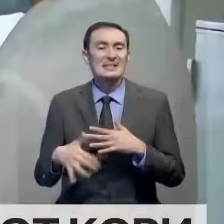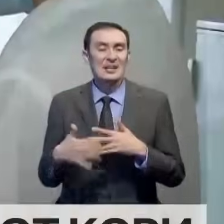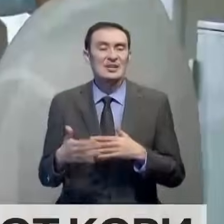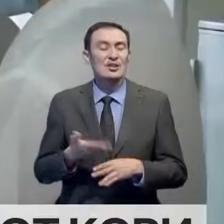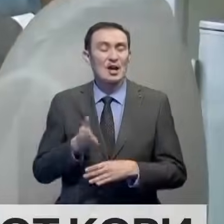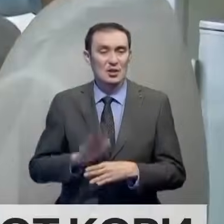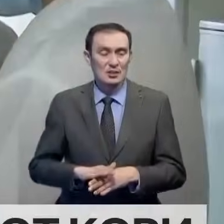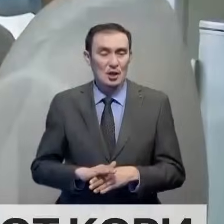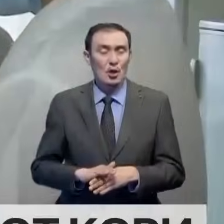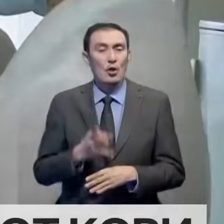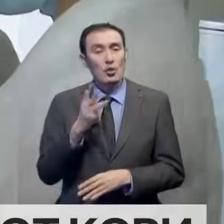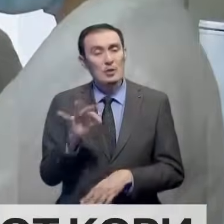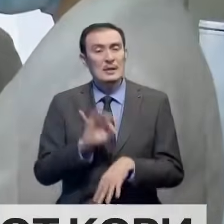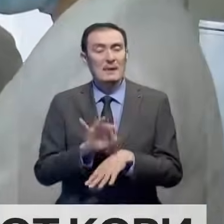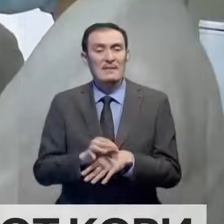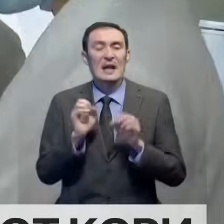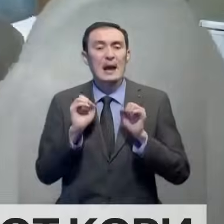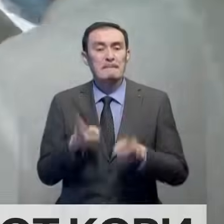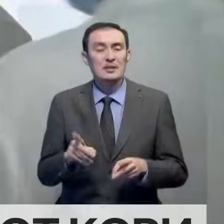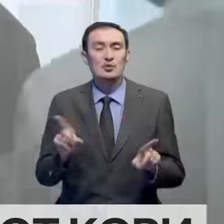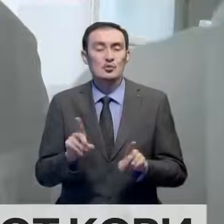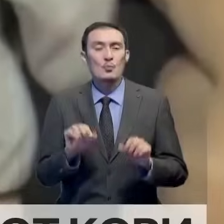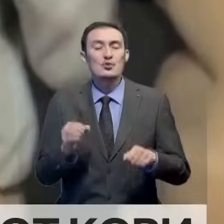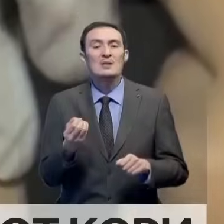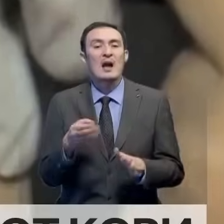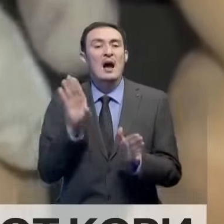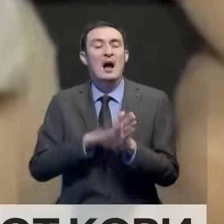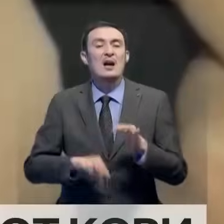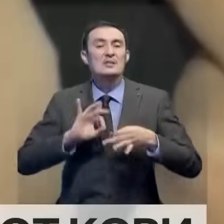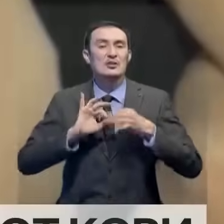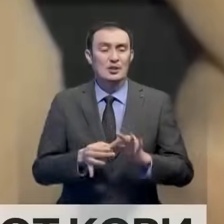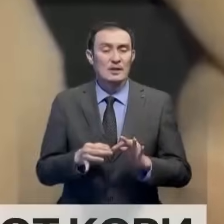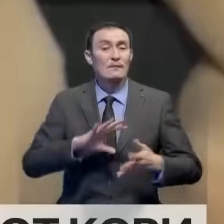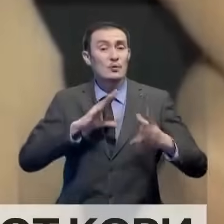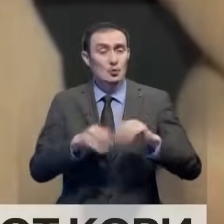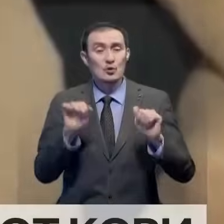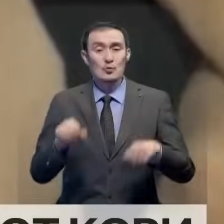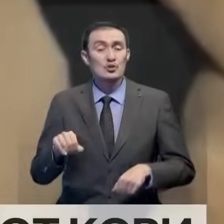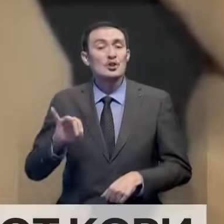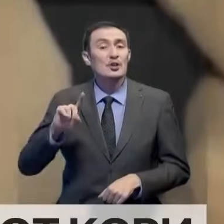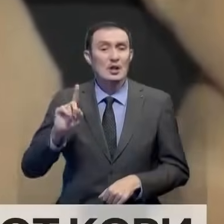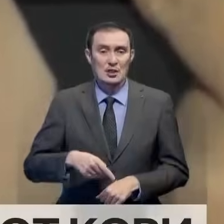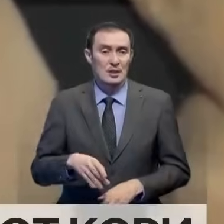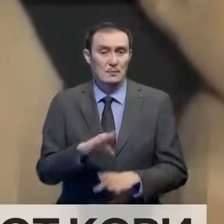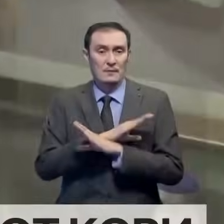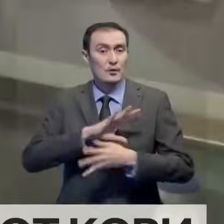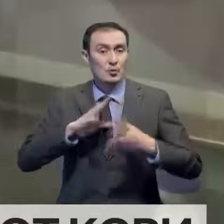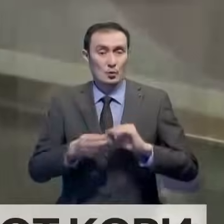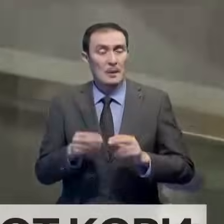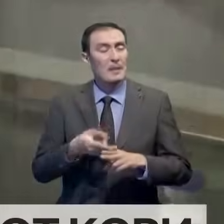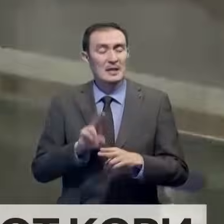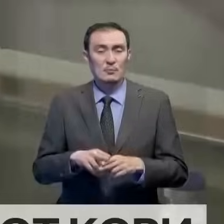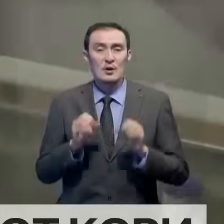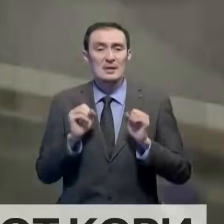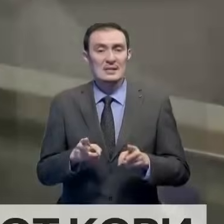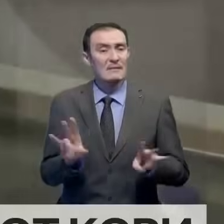тяжести. Но заболевание опасно своими возможными осложнениями, которые могут привести даже к летальному исходу. Поэтому рисковать в данном случае